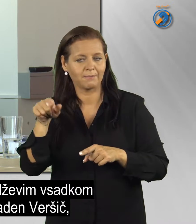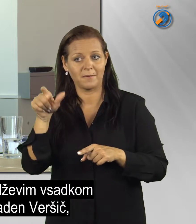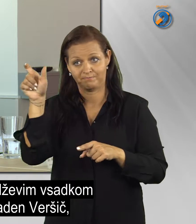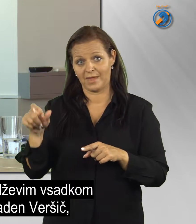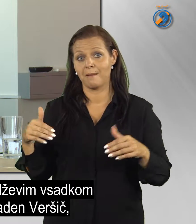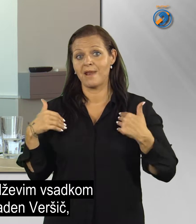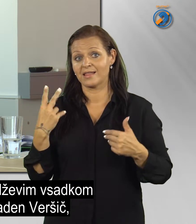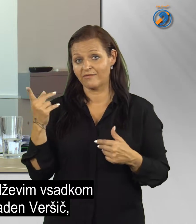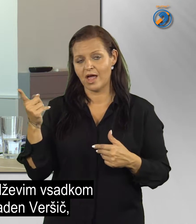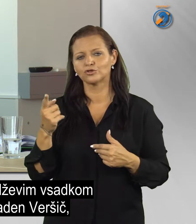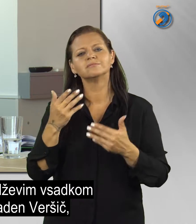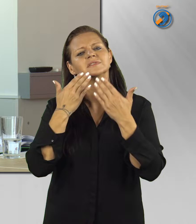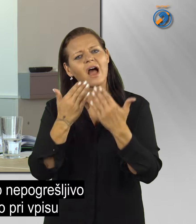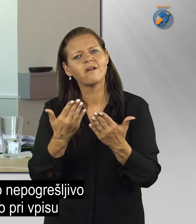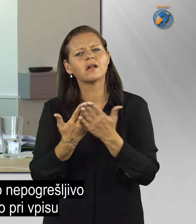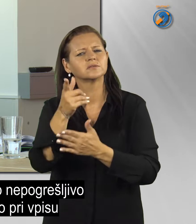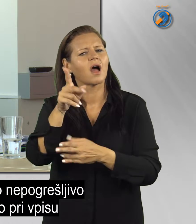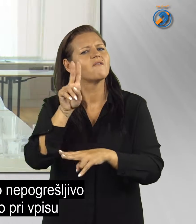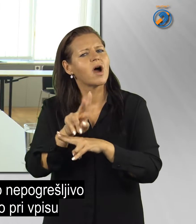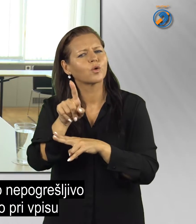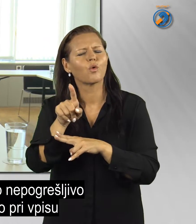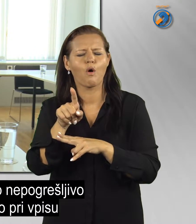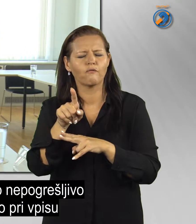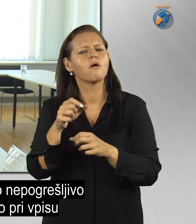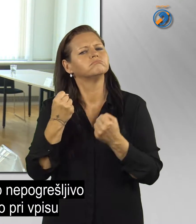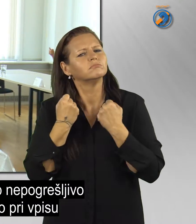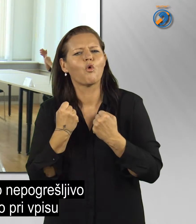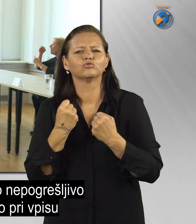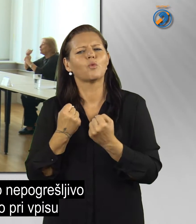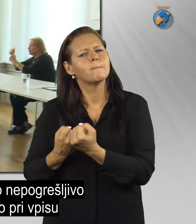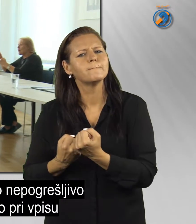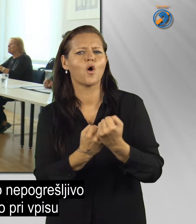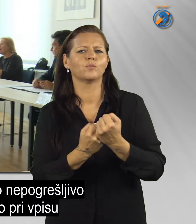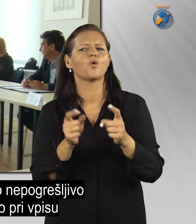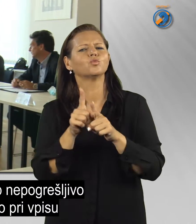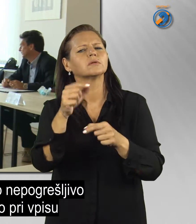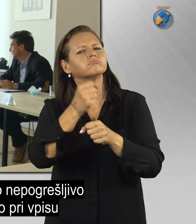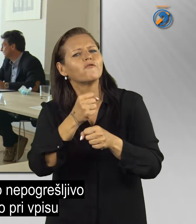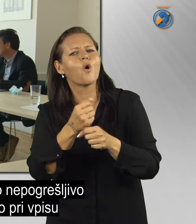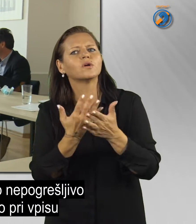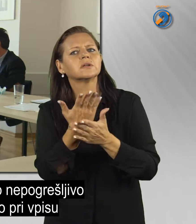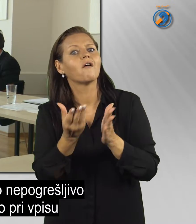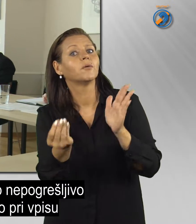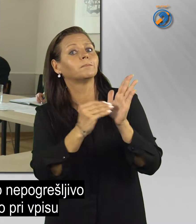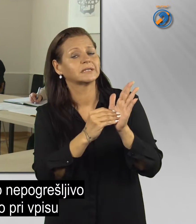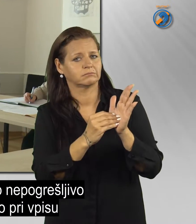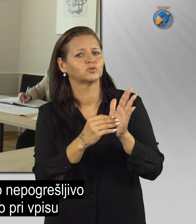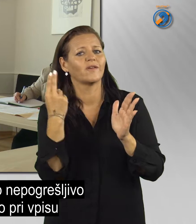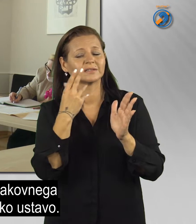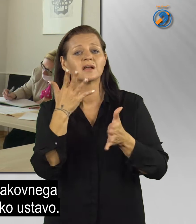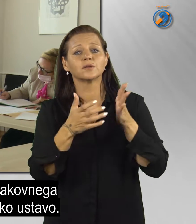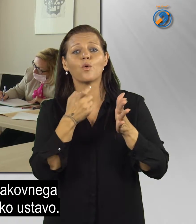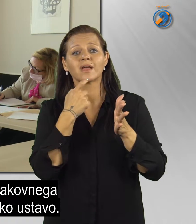in gluhoslepe Mladen Veršič zahvalil za varuhovo nepogrešljivo podporo in vlogo pri